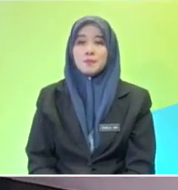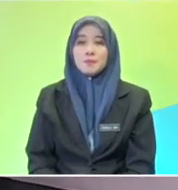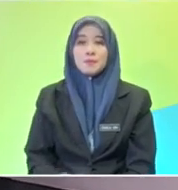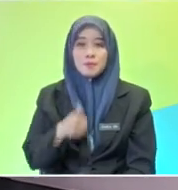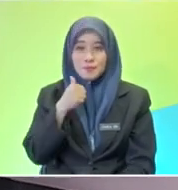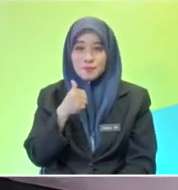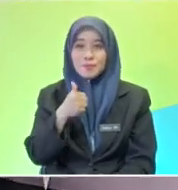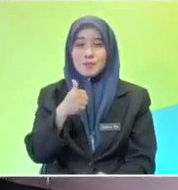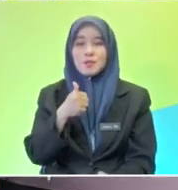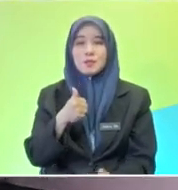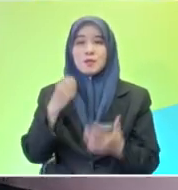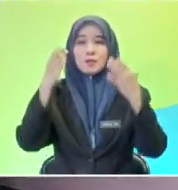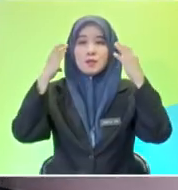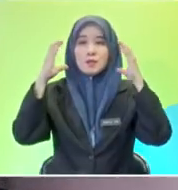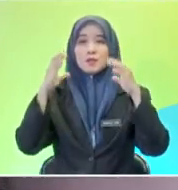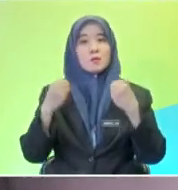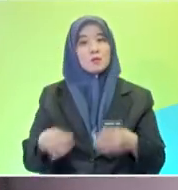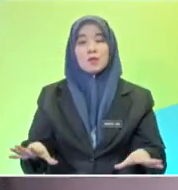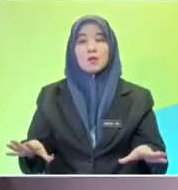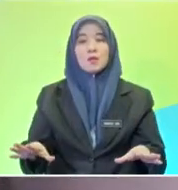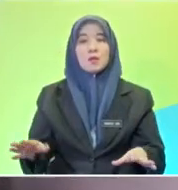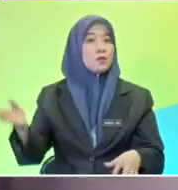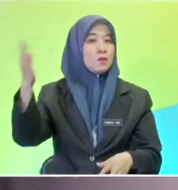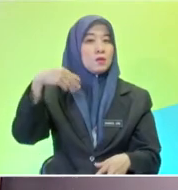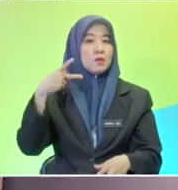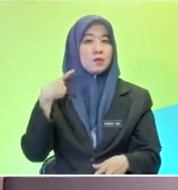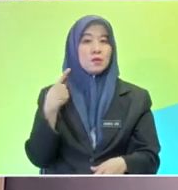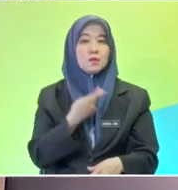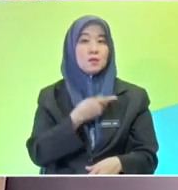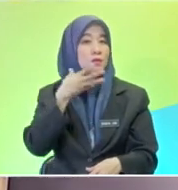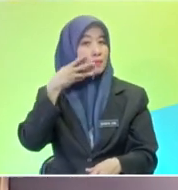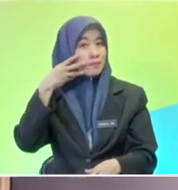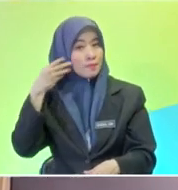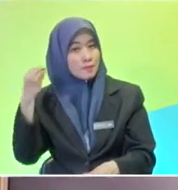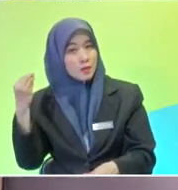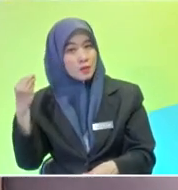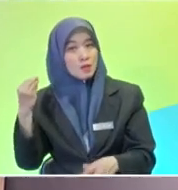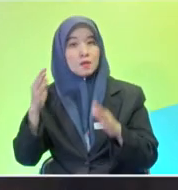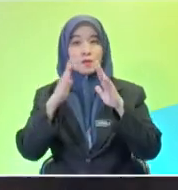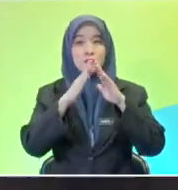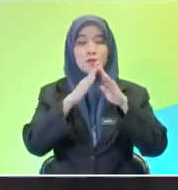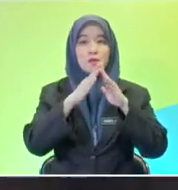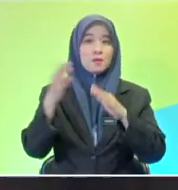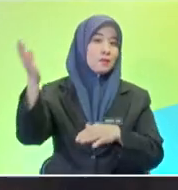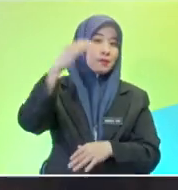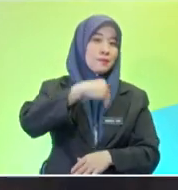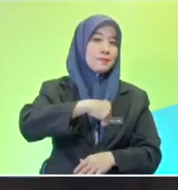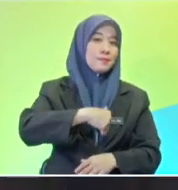bagus. Cikgu, selesai jom sudah. Jom kita balik. Okey, jom. Ke rumah. Jom. Okey, jom.